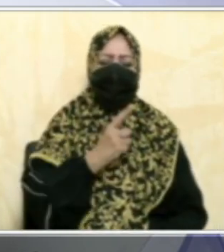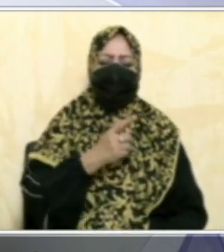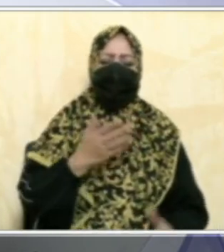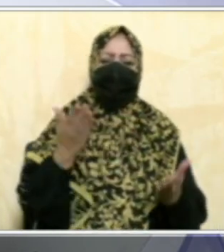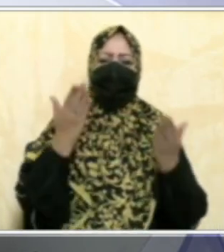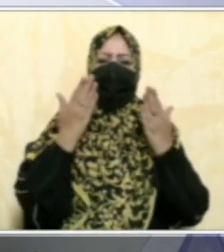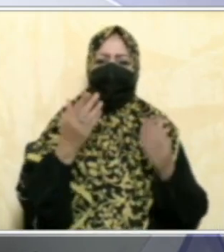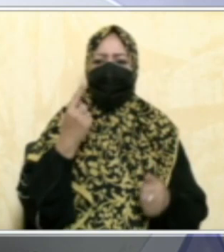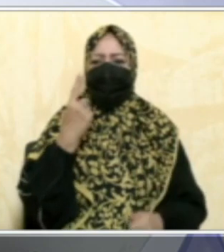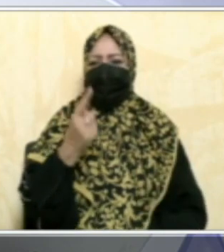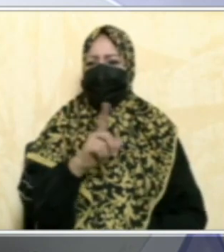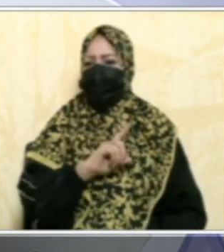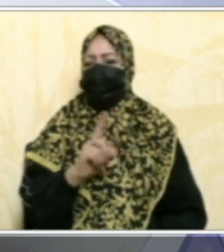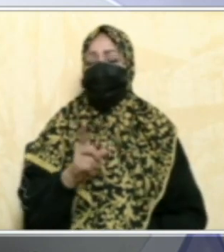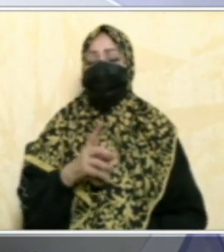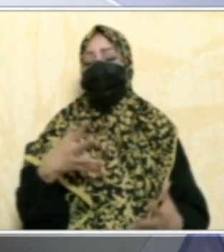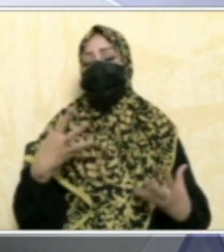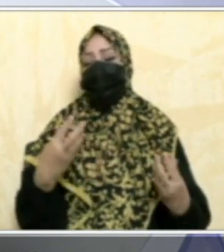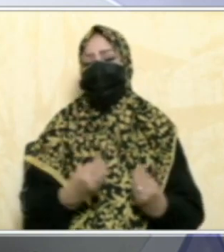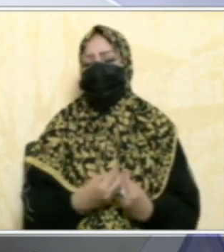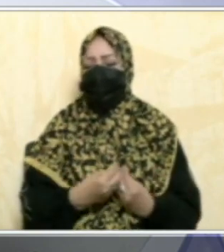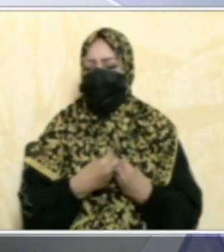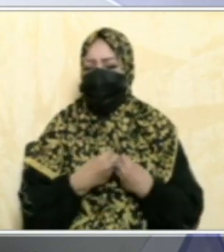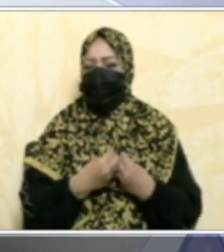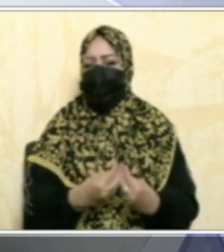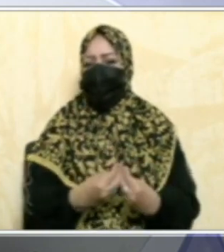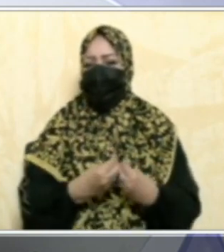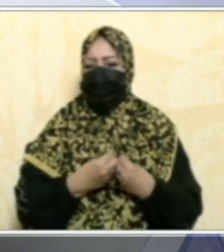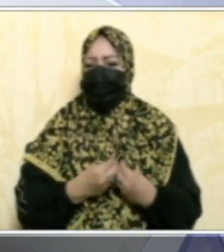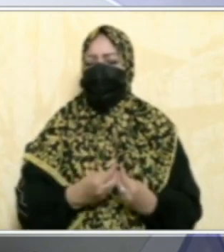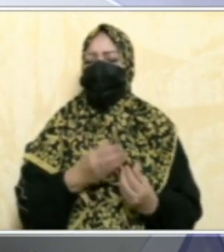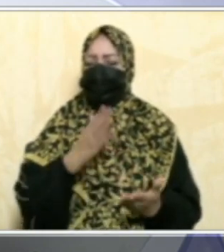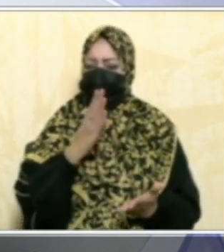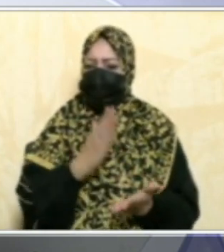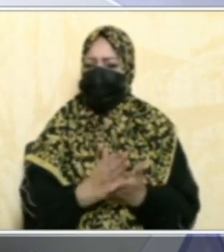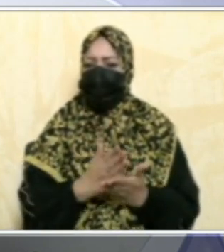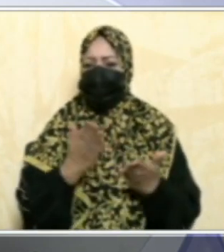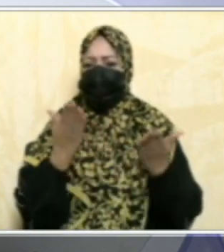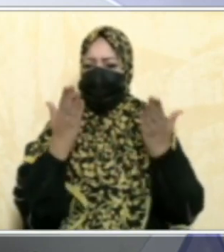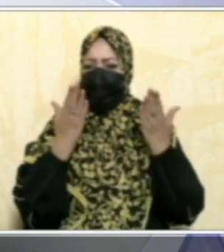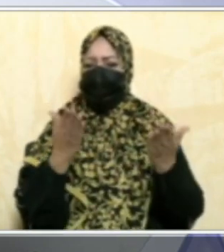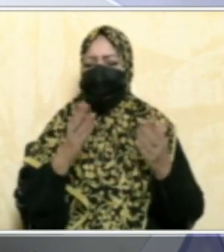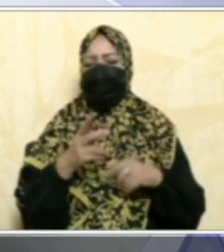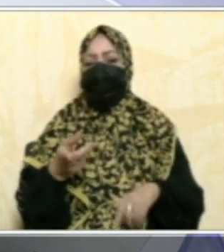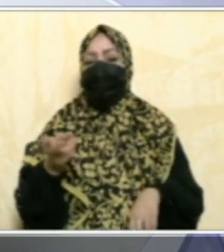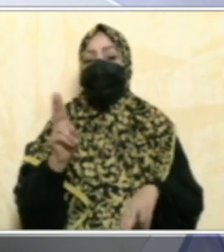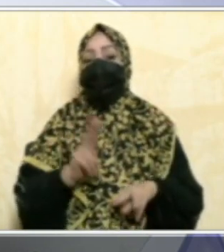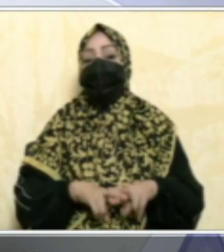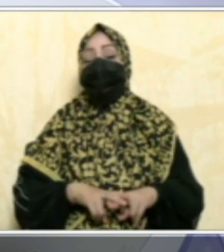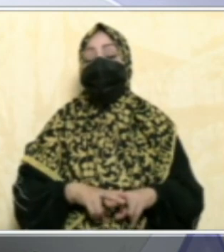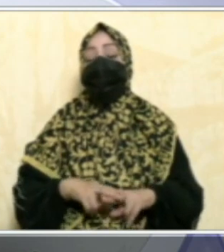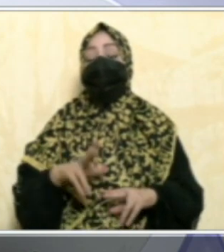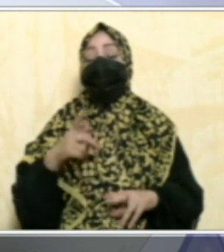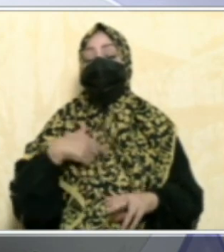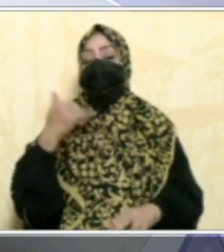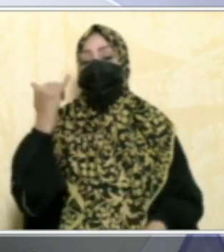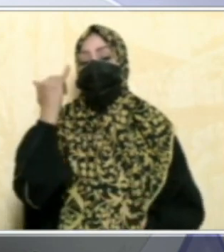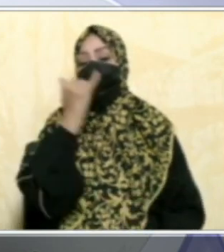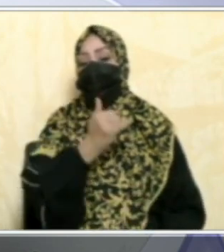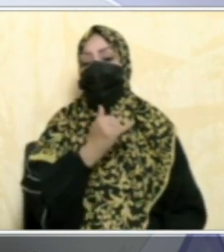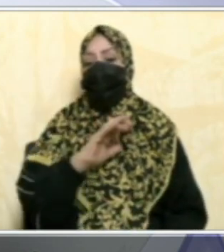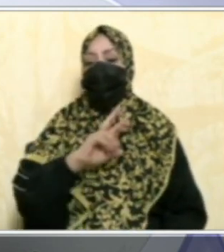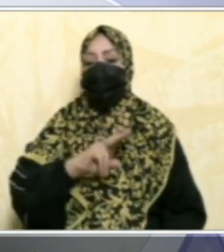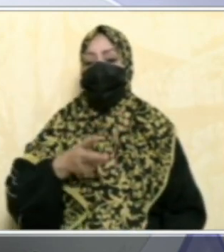يفي. هو جزء من حق إخواننا علينا، لكن علينا أن لا نفرط في باقي الحقوق الأخرى. الأخ فتحي